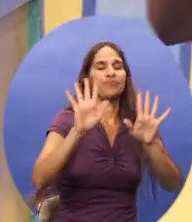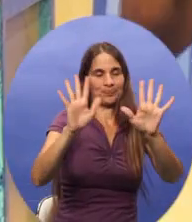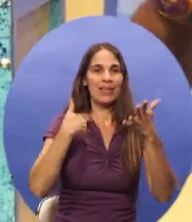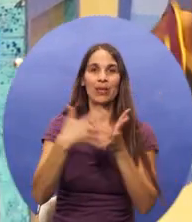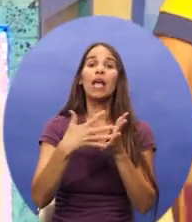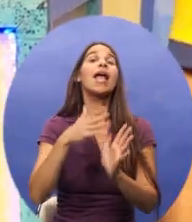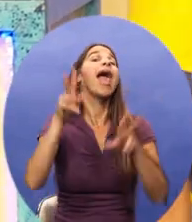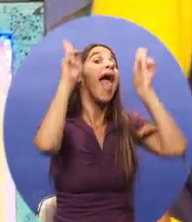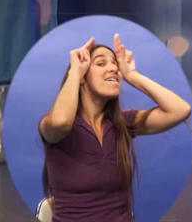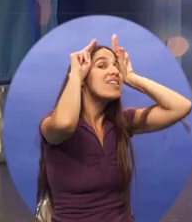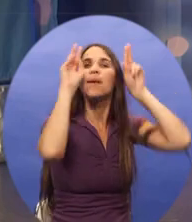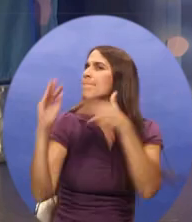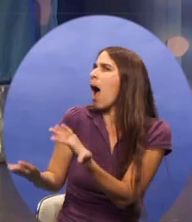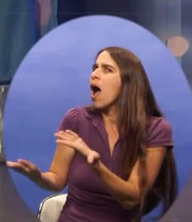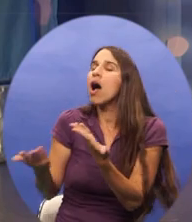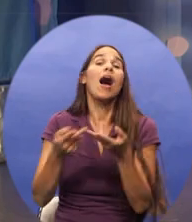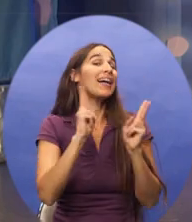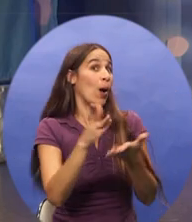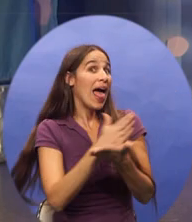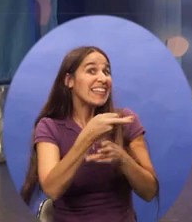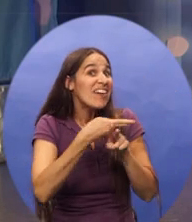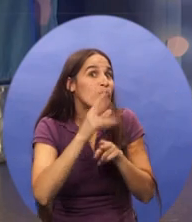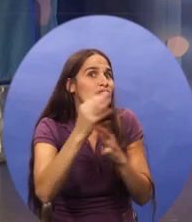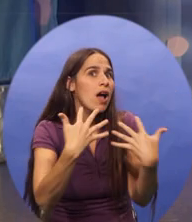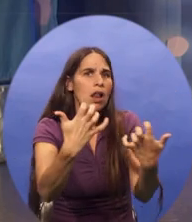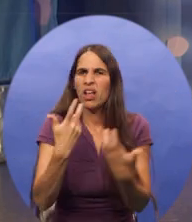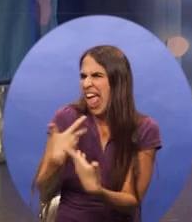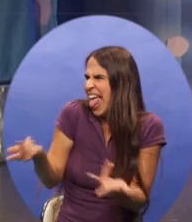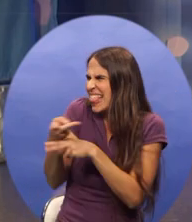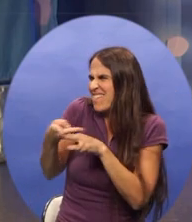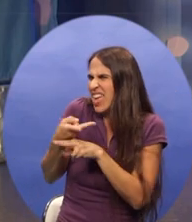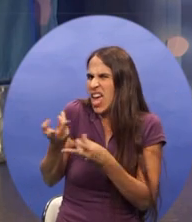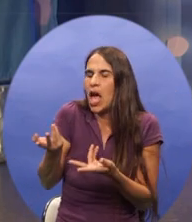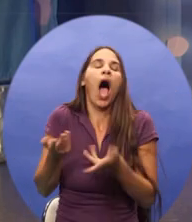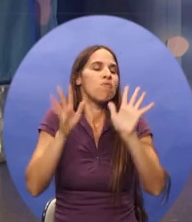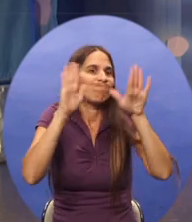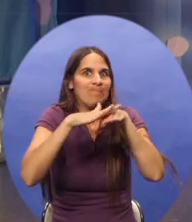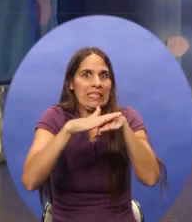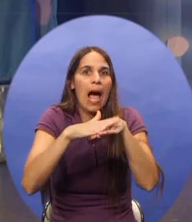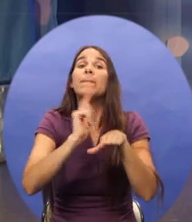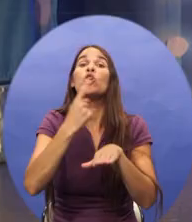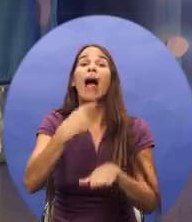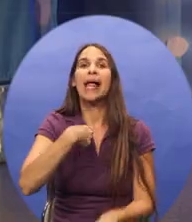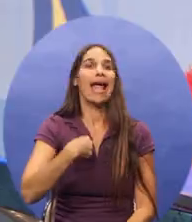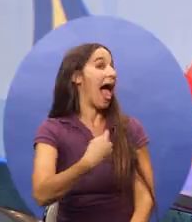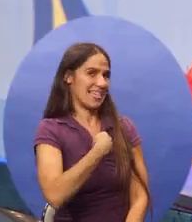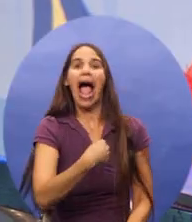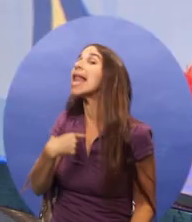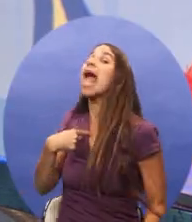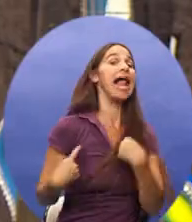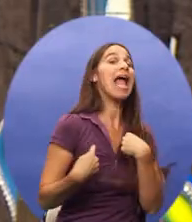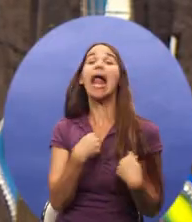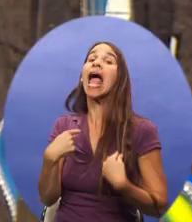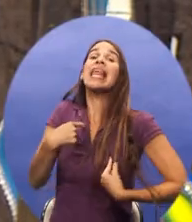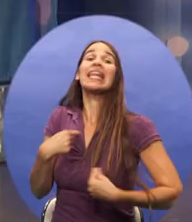קפה, קפה. רגע, אני אבדוק. אפי! מה? אתה יכול להכין לקהל קפה? אין לי קפה. סליחה, אז מי שאומר אני. אני,